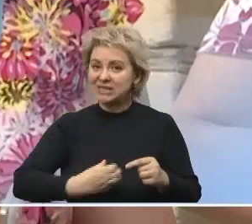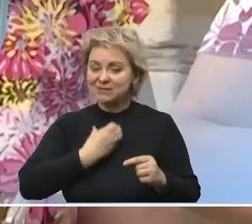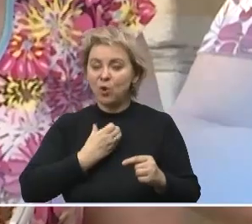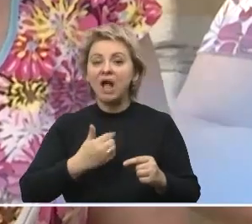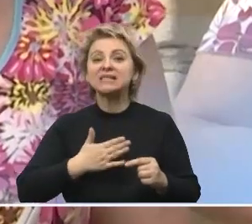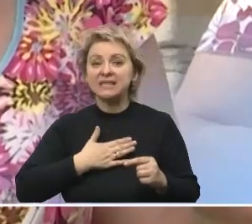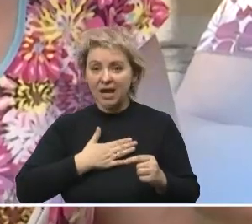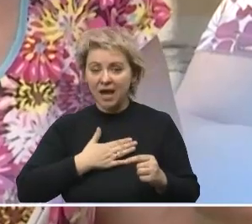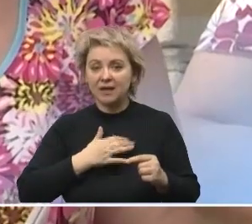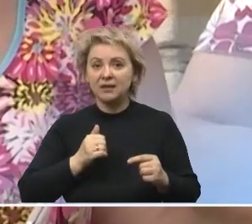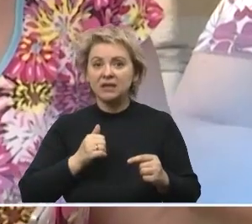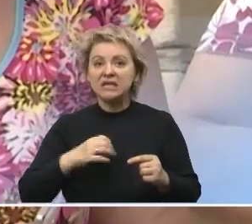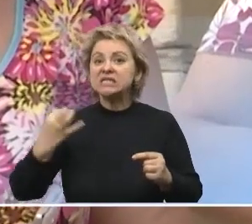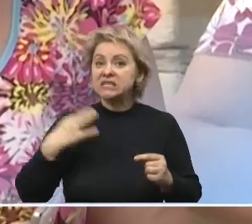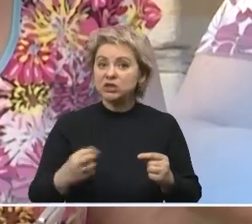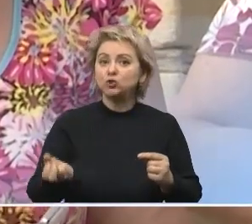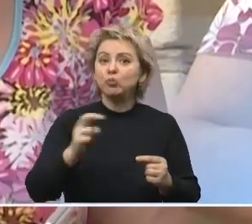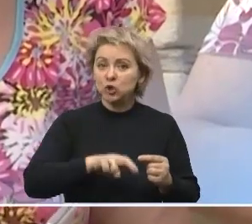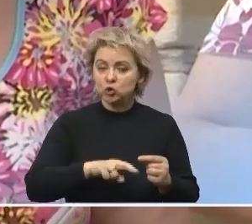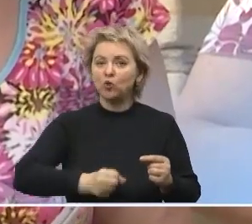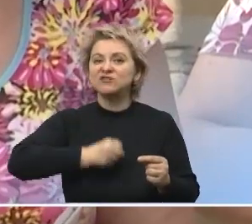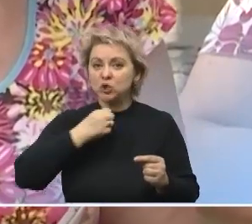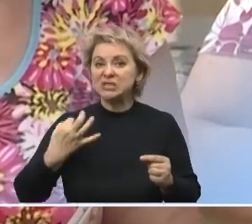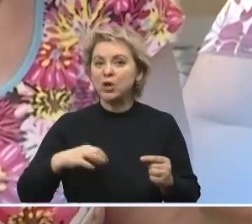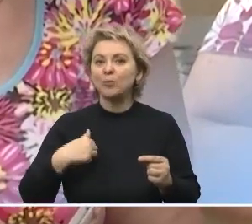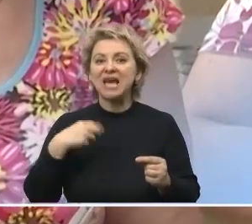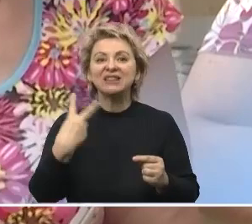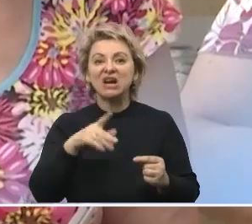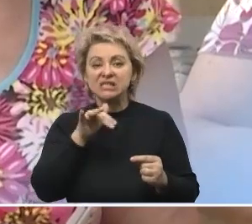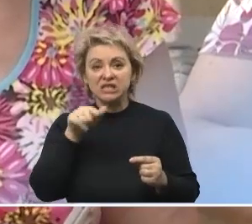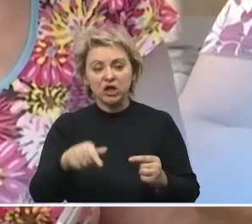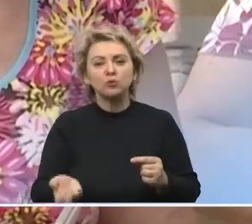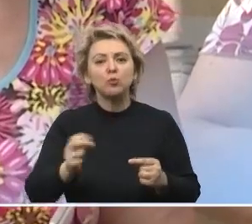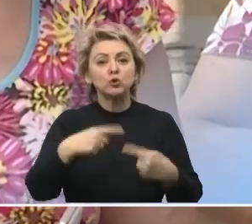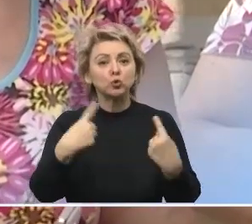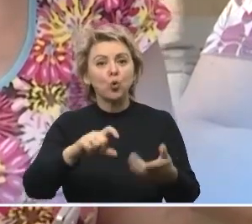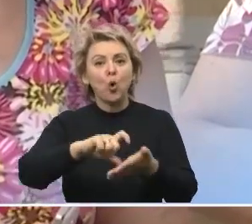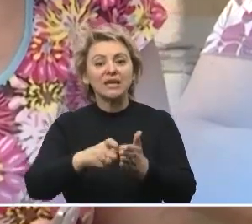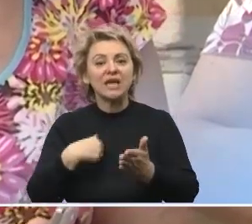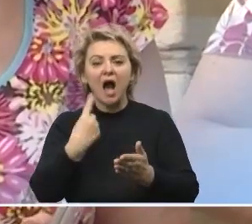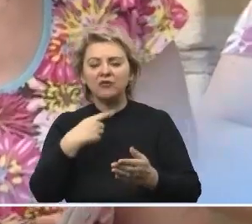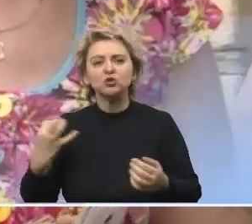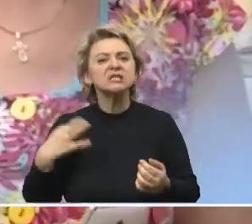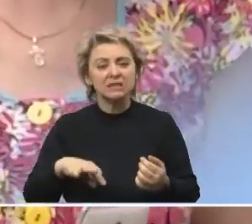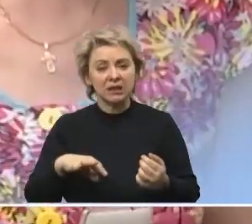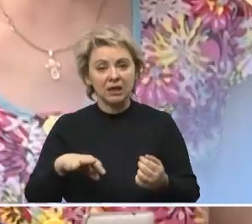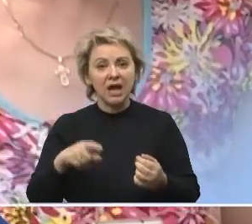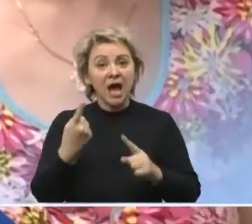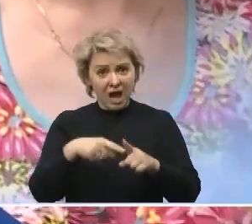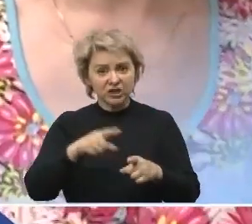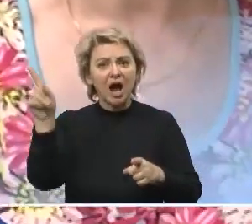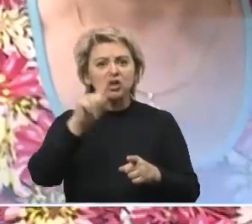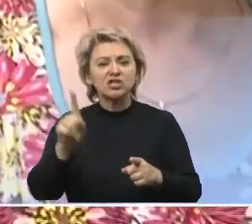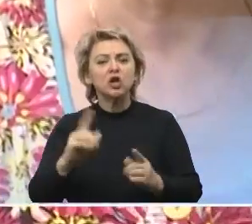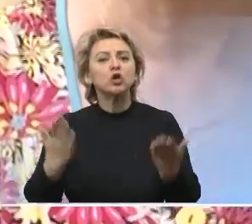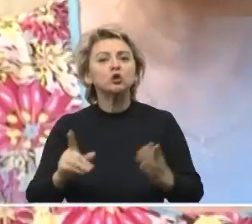Очень испугалась я. Сын пришел, взрослый сын, у меня 20 лет, пришел с другой комнаты. Я говорю, сын, это гроза или